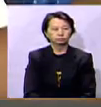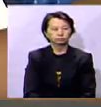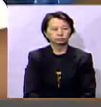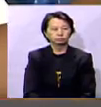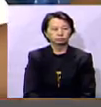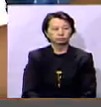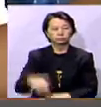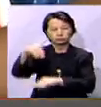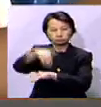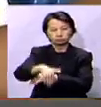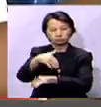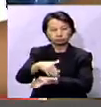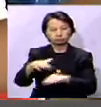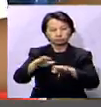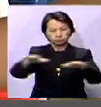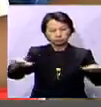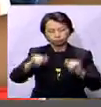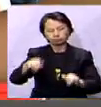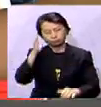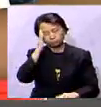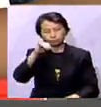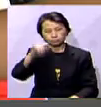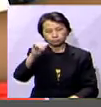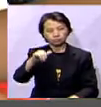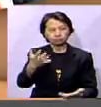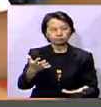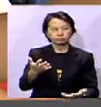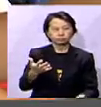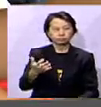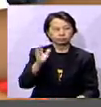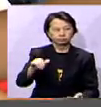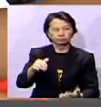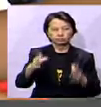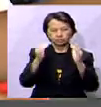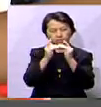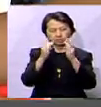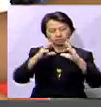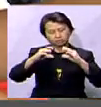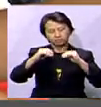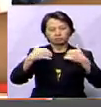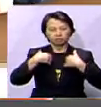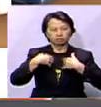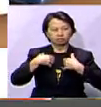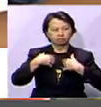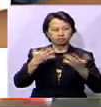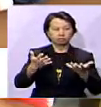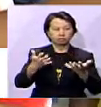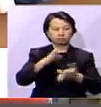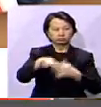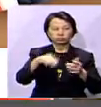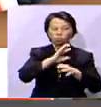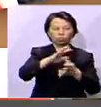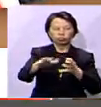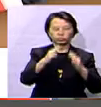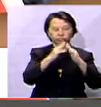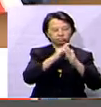Malam ni tidur ni tempat tidur pun dah tenggelam dah kan. TV-TV boleh kata tenggelam habis semua. Sopo-sopo kocen-kocen tu rosak habis dah